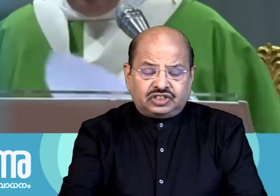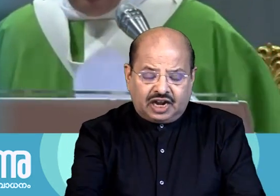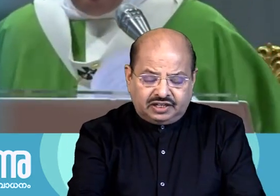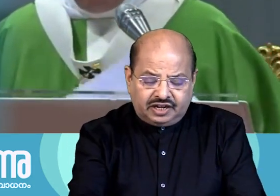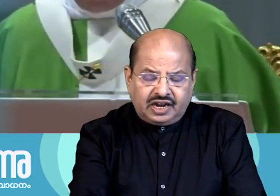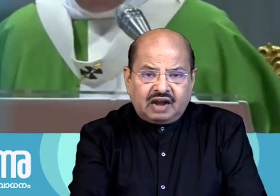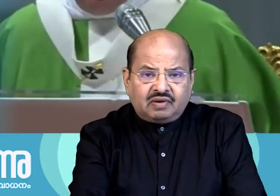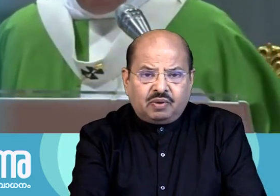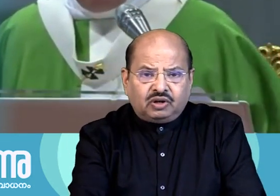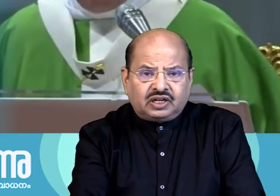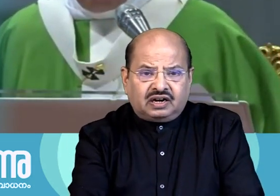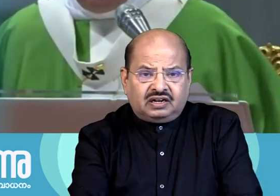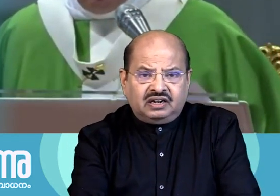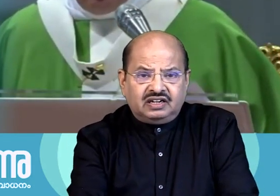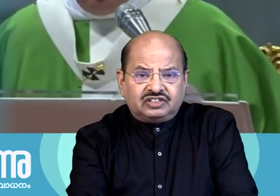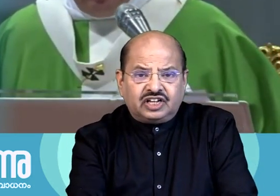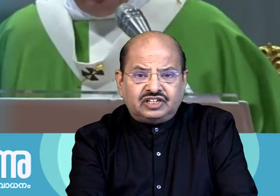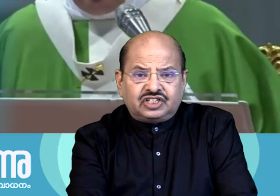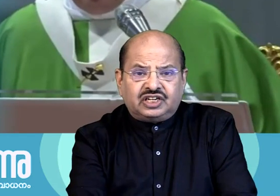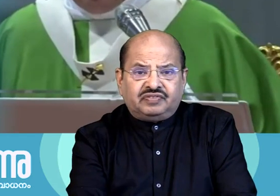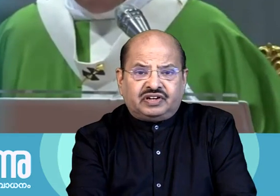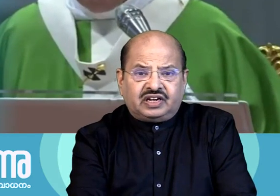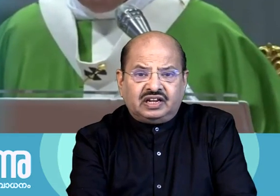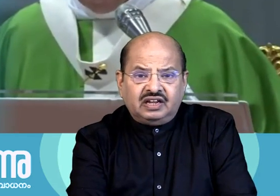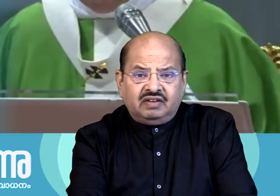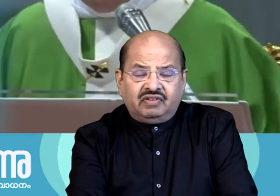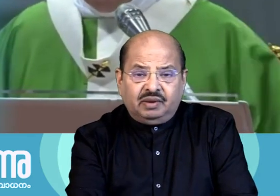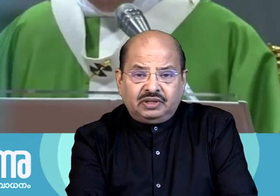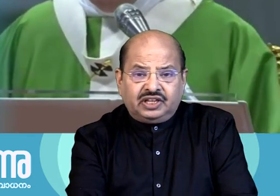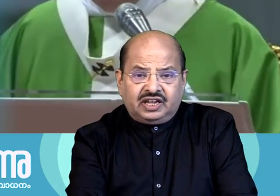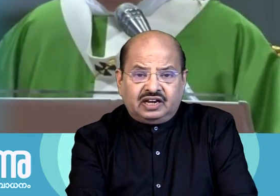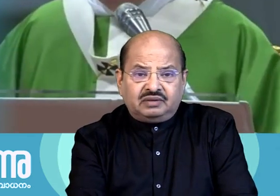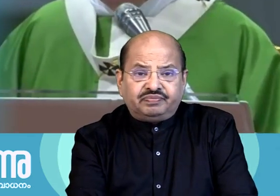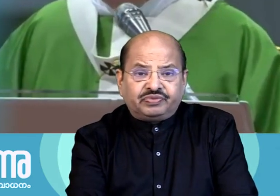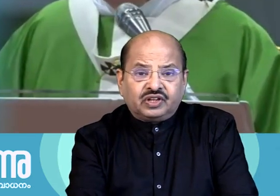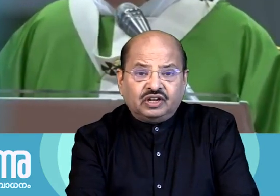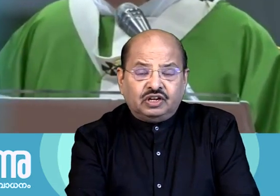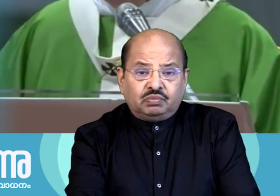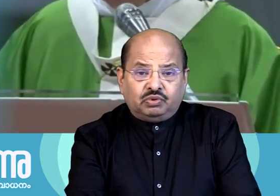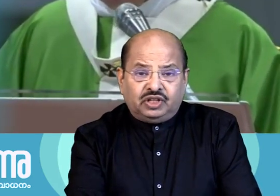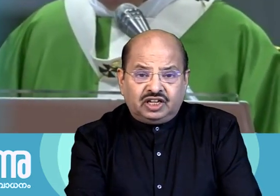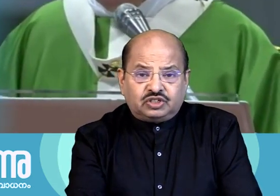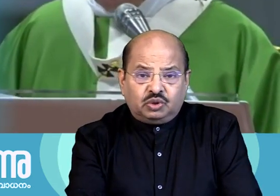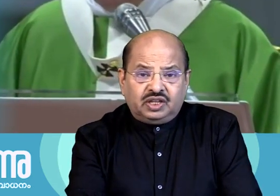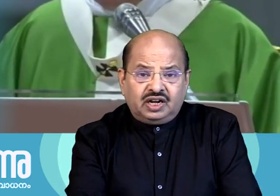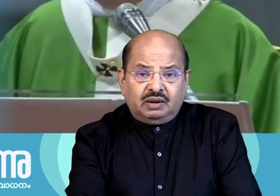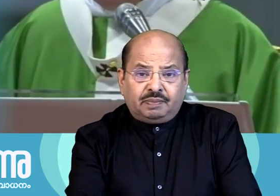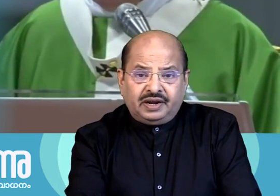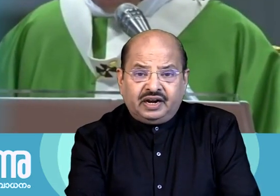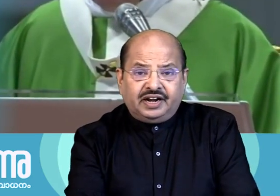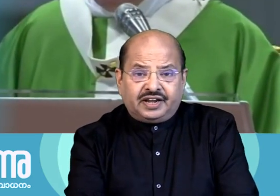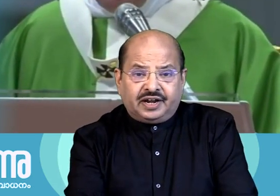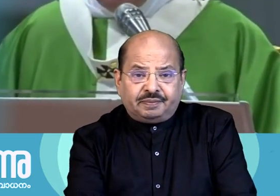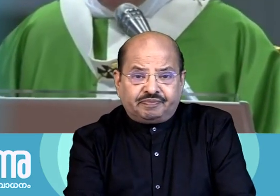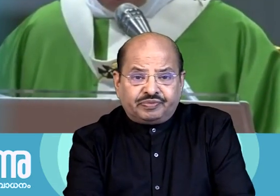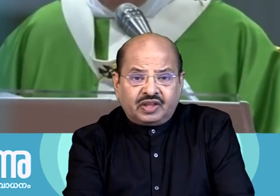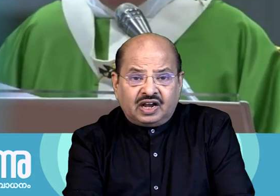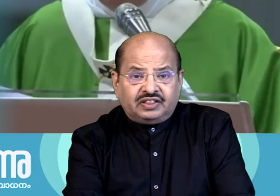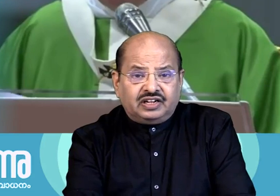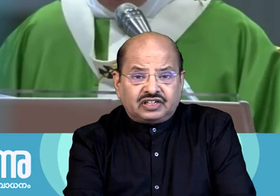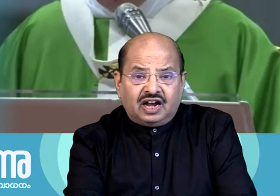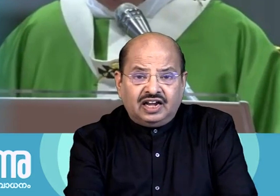പുത്തൻ ചൈതന്യ അവബോധങ്ങൾ, സെൻസിറ്റിവിറ്റി വിലമതിക്കാനും പുതിയ ചോദ്യങ്ങൾ